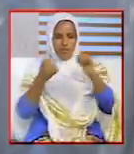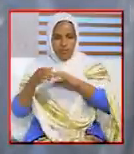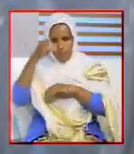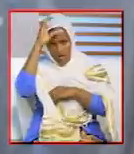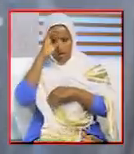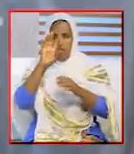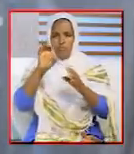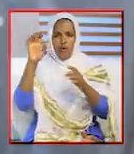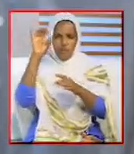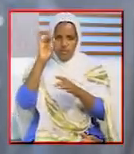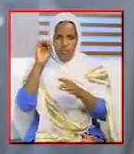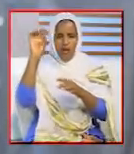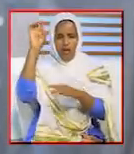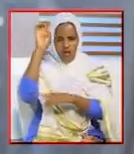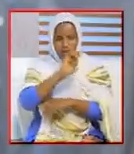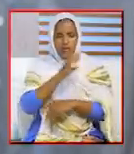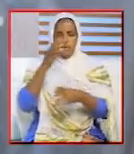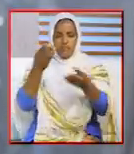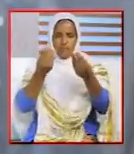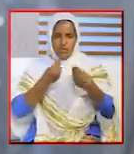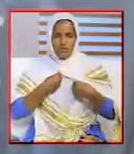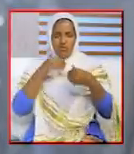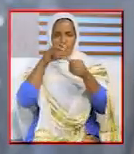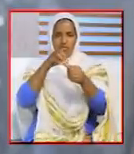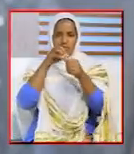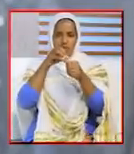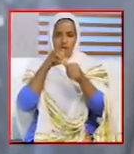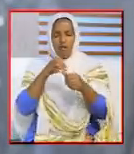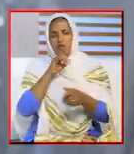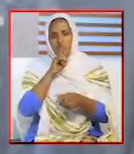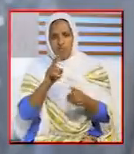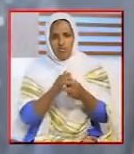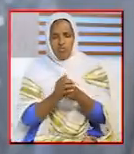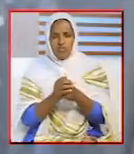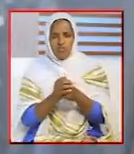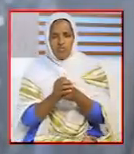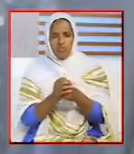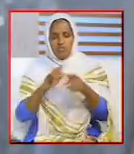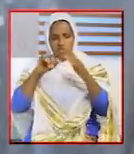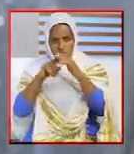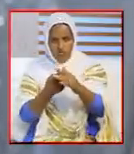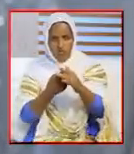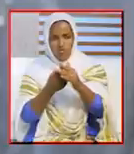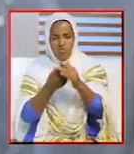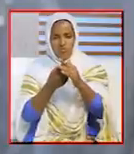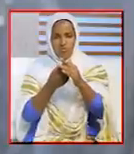በጥምቀት በ40 እና በ80 ቀን በሚሰጠው ጥምቀት ነው